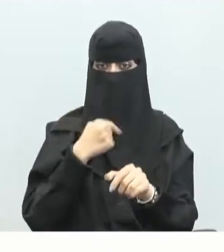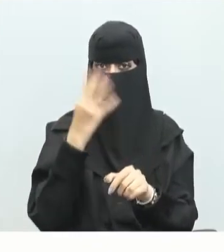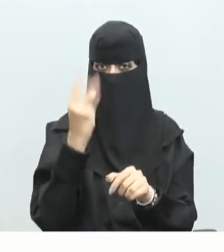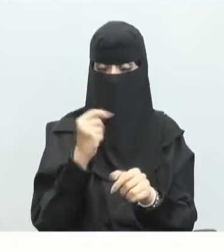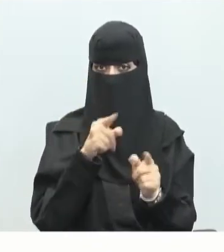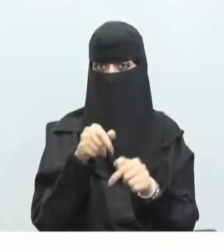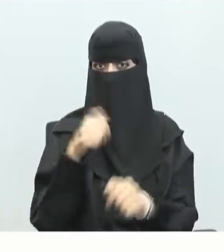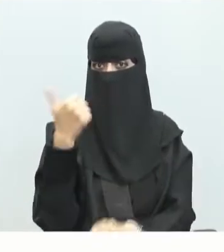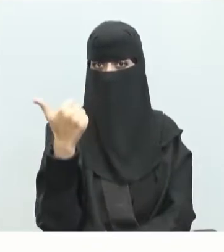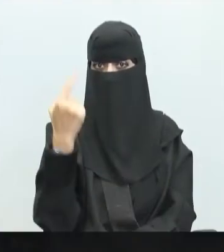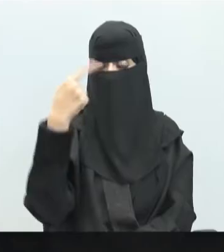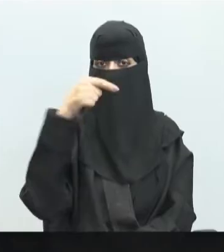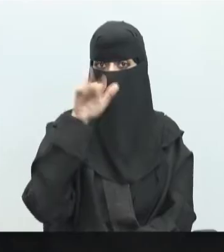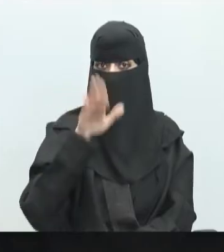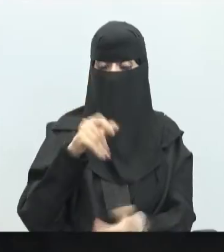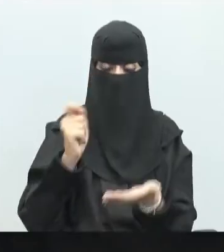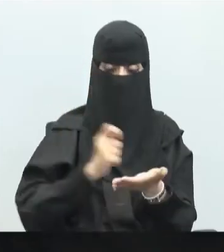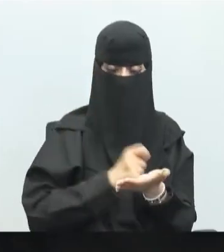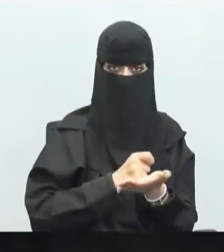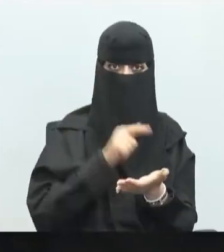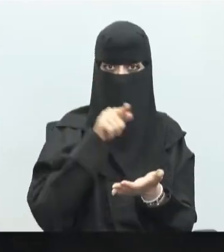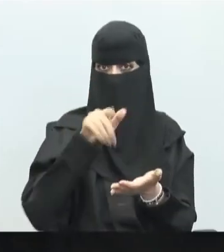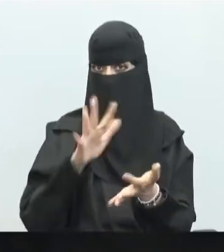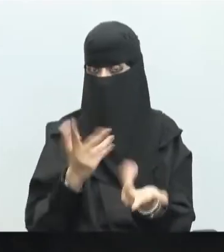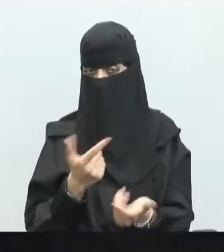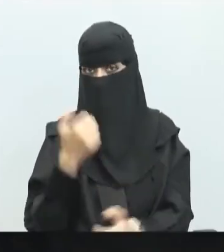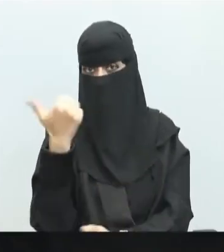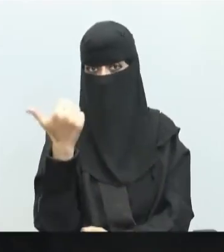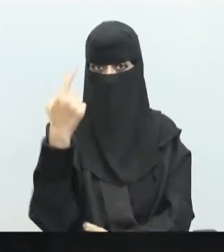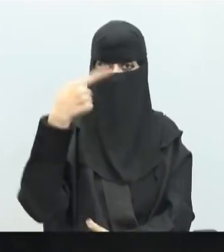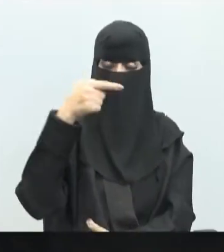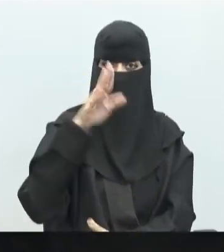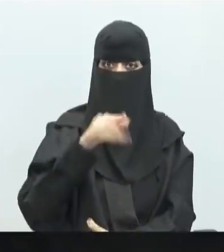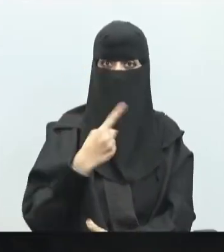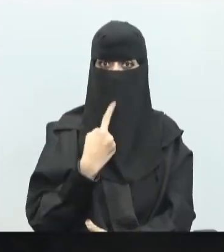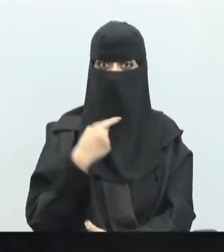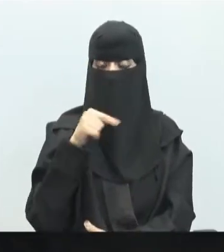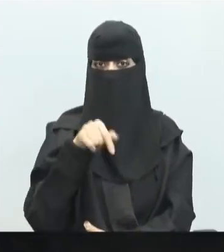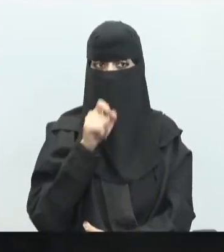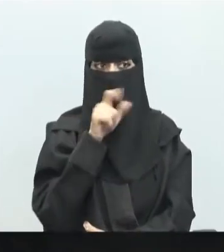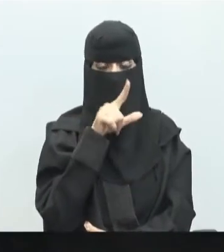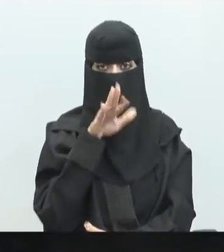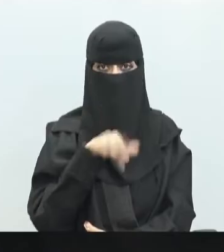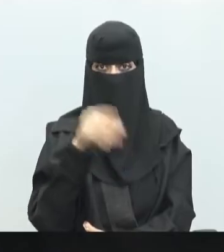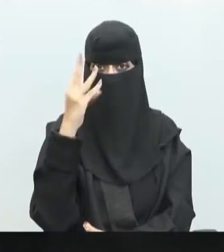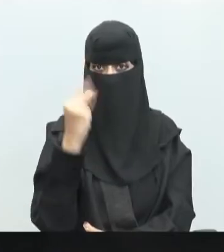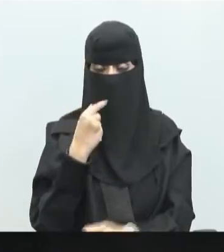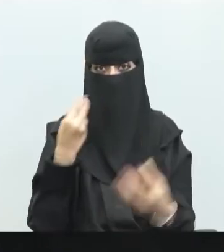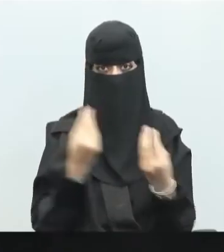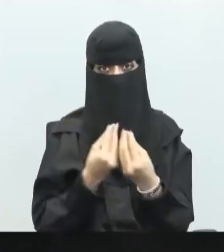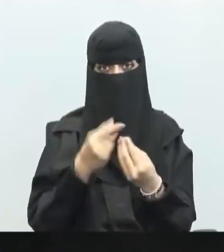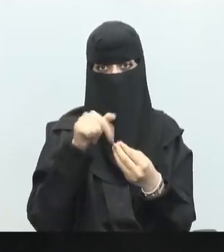ماذا 16 اذا كتبنا العدد ماذا 16 اريد ان ننطق العدد 16 مع بعض